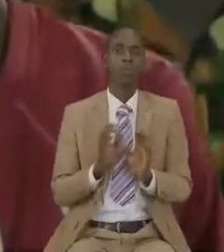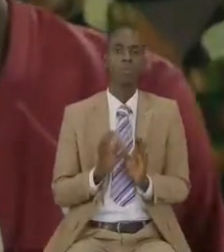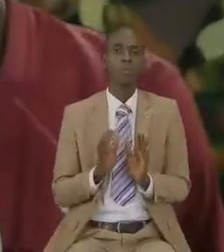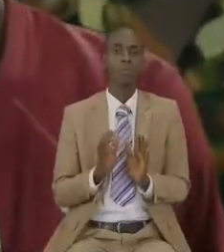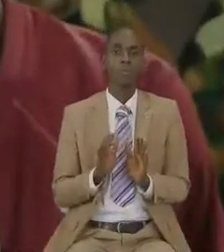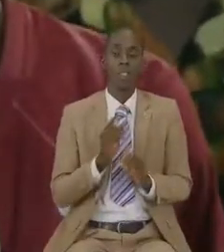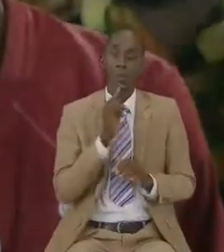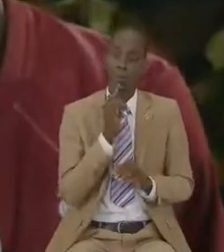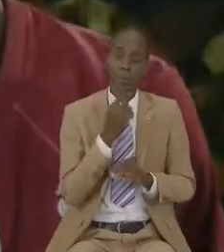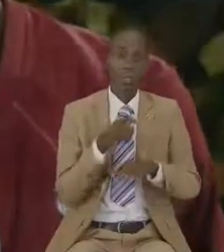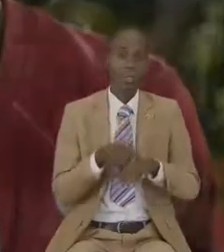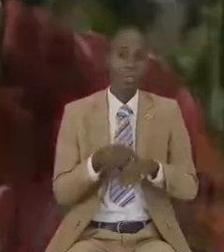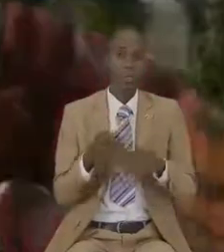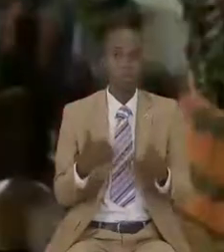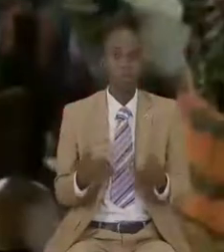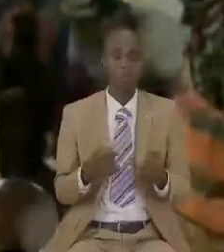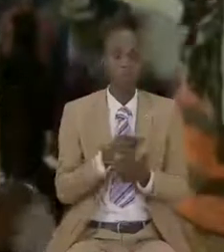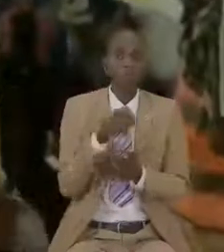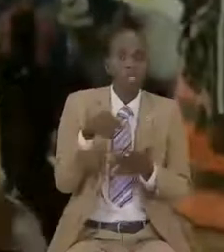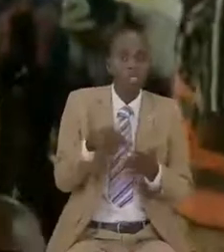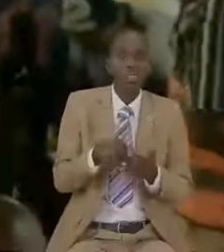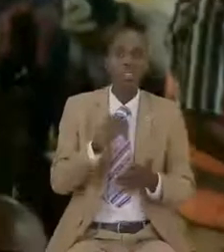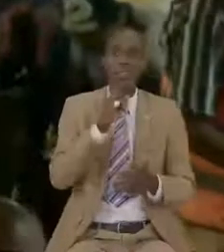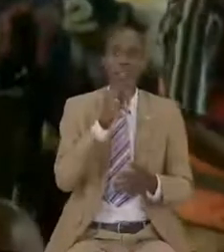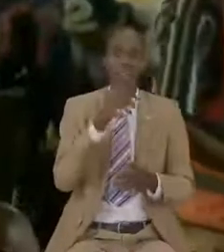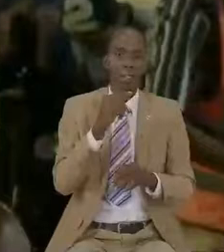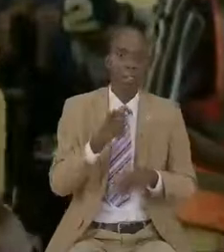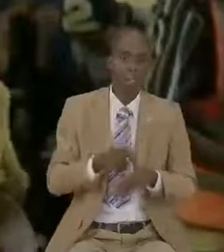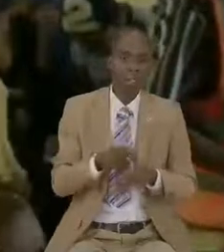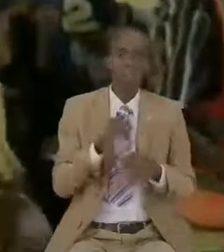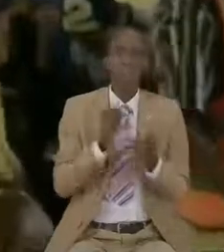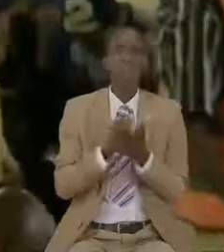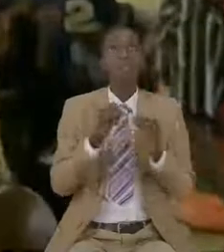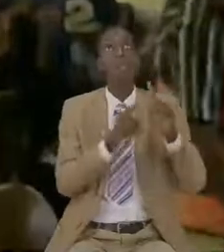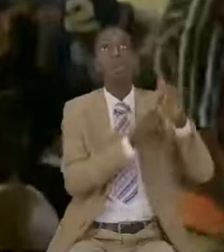La tête baissée, les yeux fermés. C'est le moment où le Seigneur te donnera